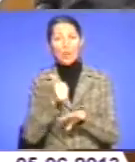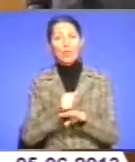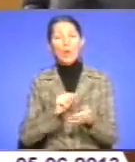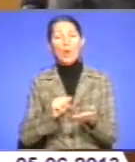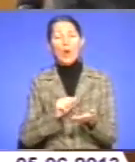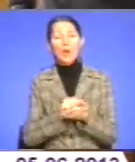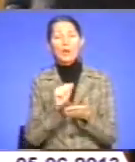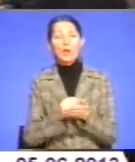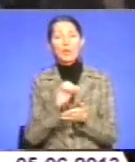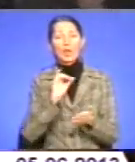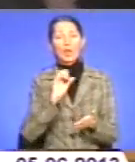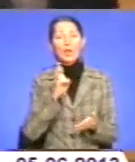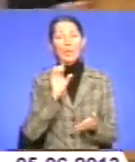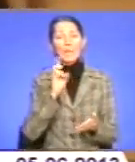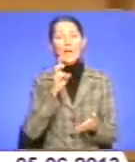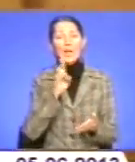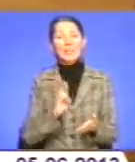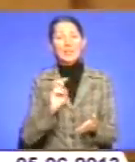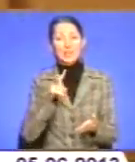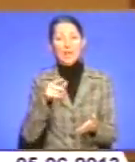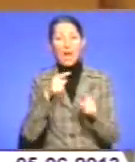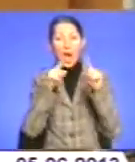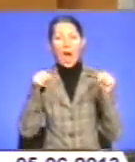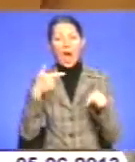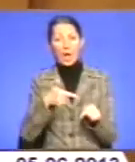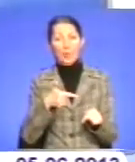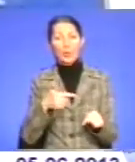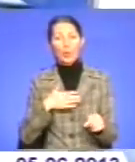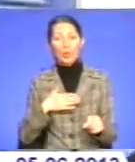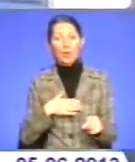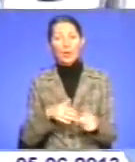Ігорю Бенцелу, грамоту Національної ради. Ми вітаємо колегу.